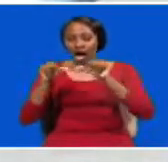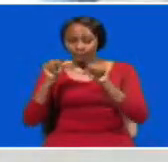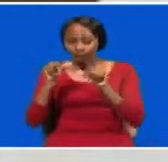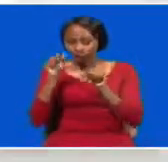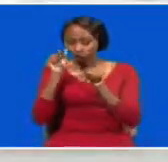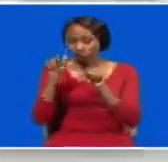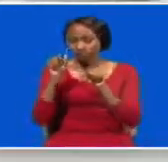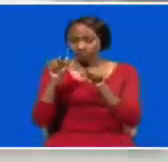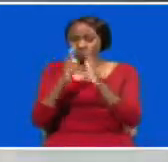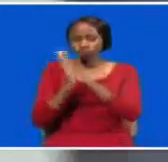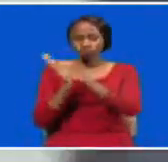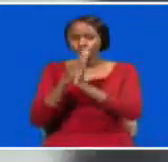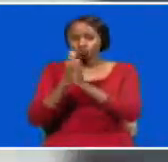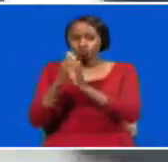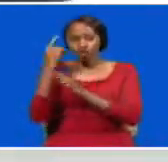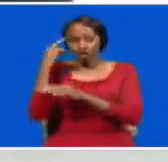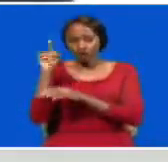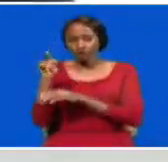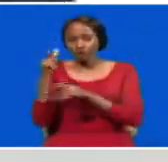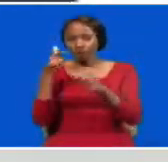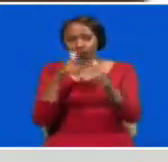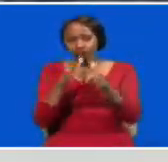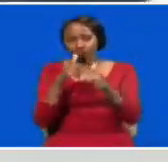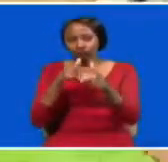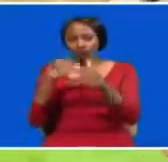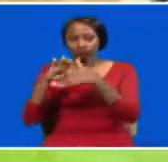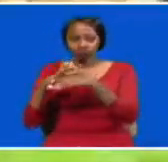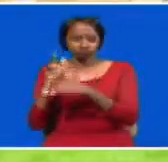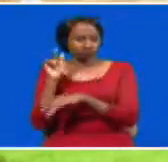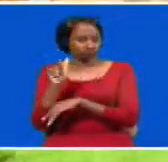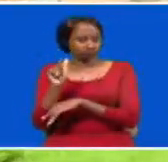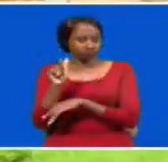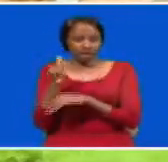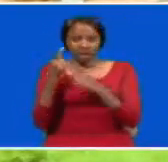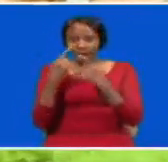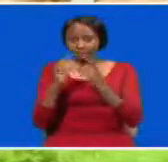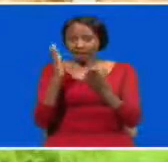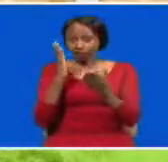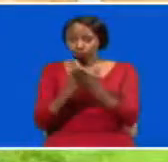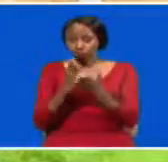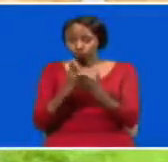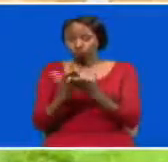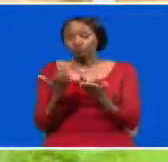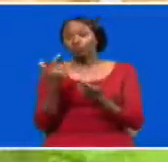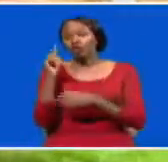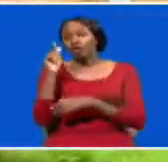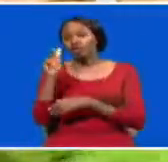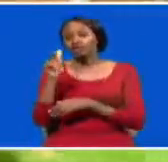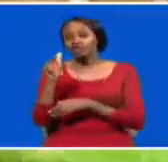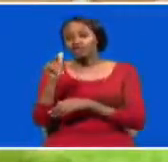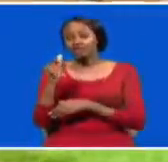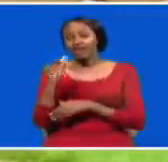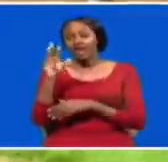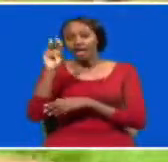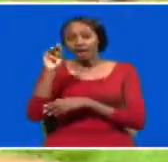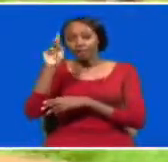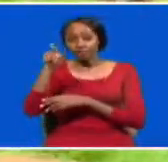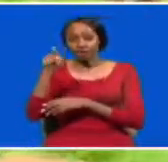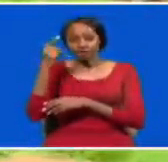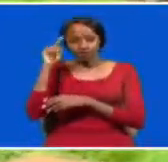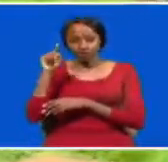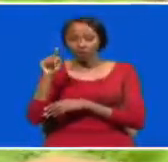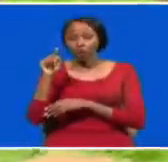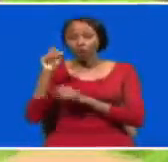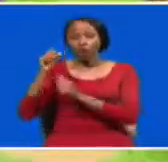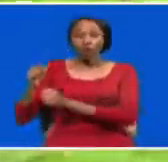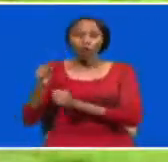wa taarifa za usagaji na uhusiano wa jinsia moja, mbunge wa Homa Bay mjini Peter Kaluma amewasilisha mswada